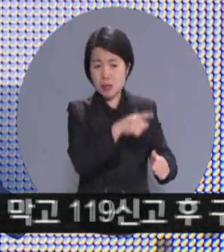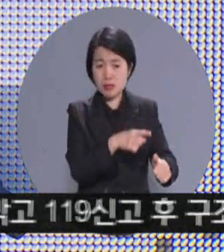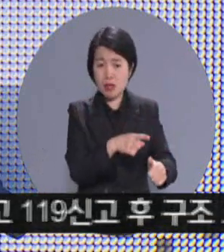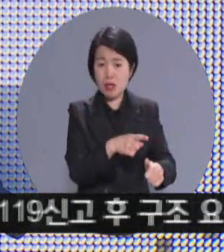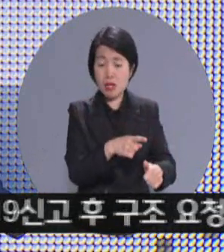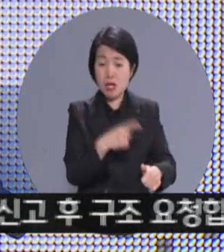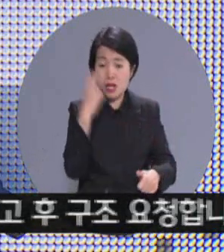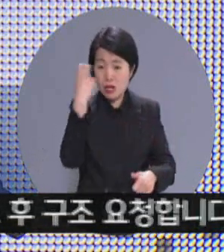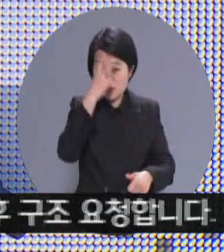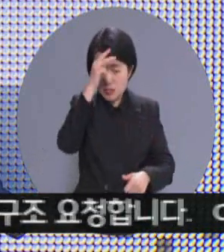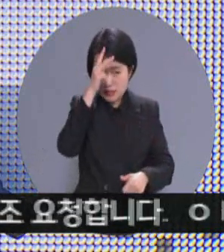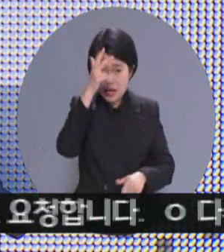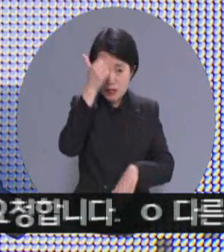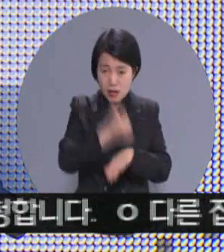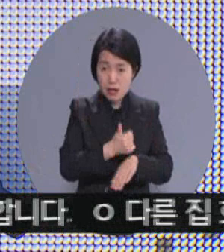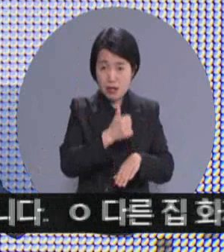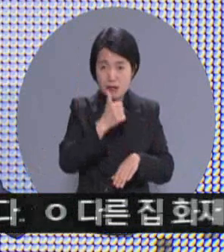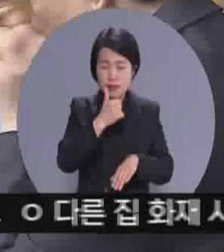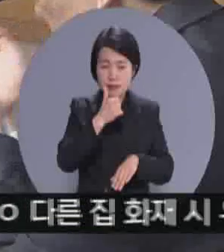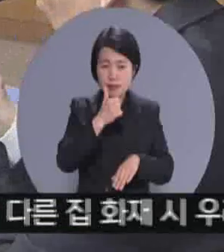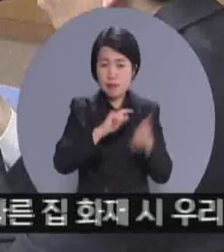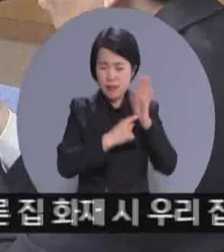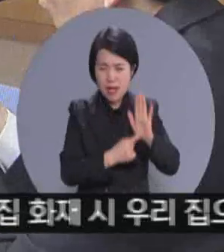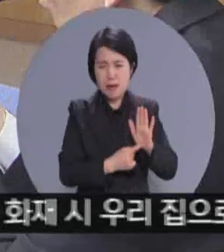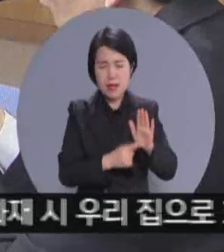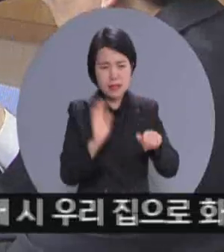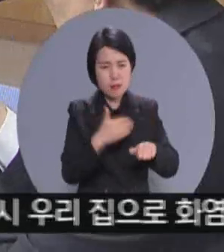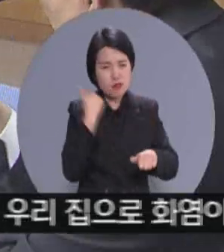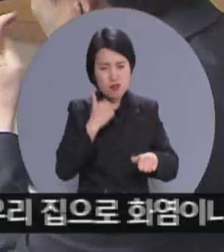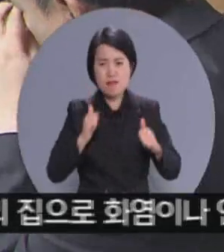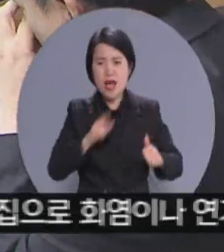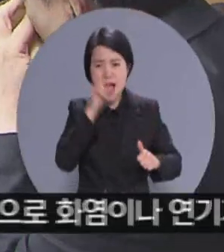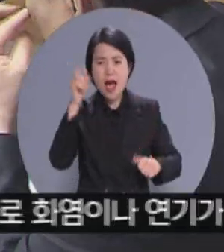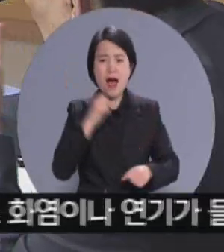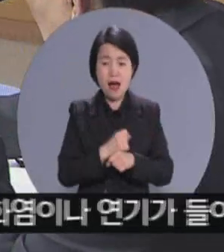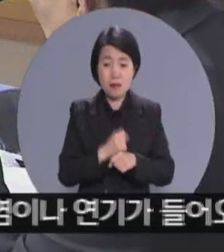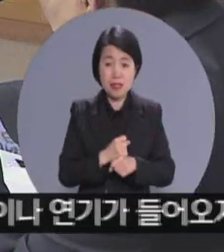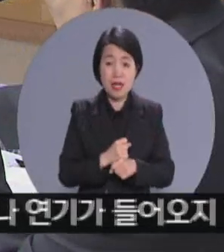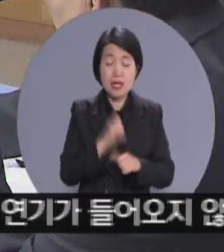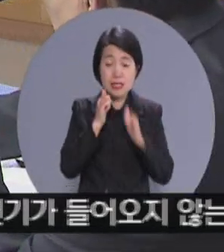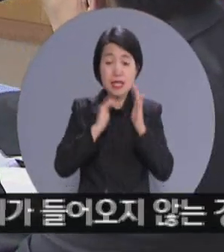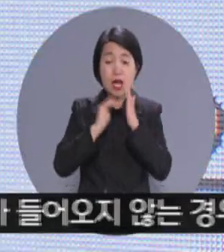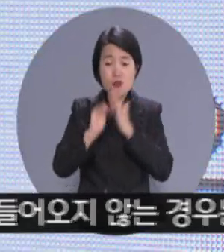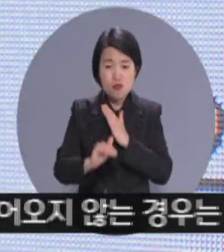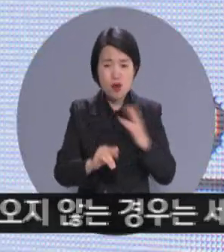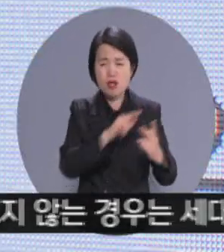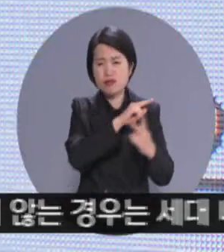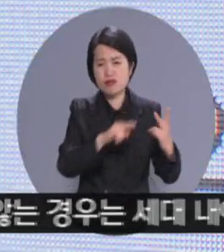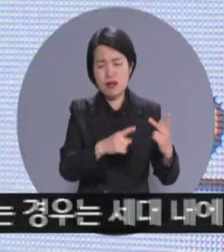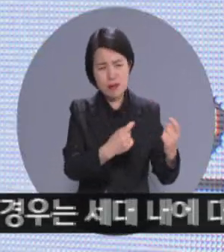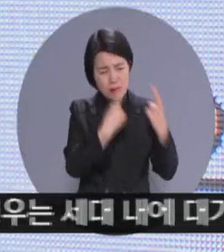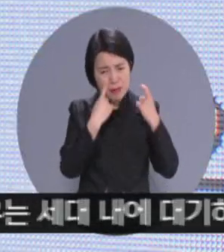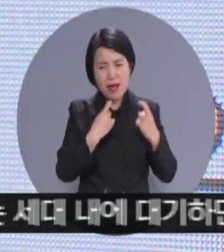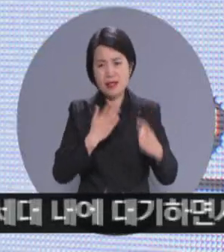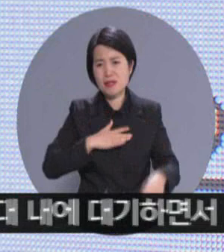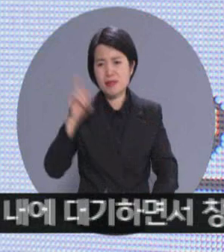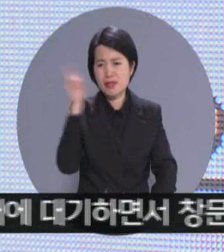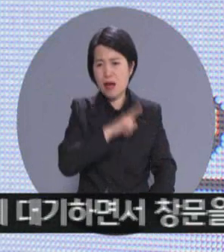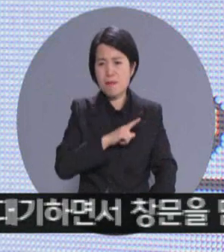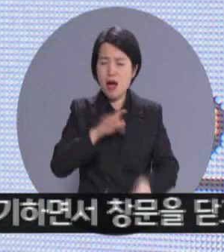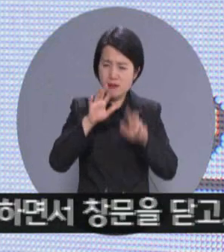이번 사건에 대해 반드시 책임을 묻겠습니다. 노 시장은 기자회견 이후 자신의 SNS에 불만을 거듭